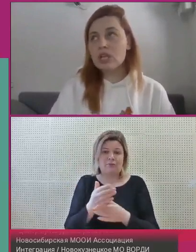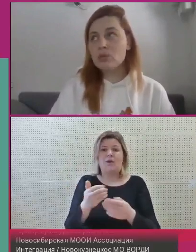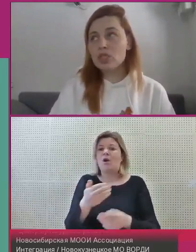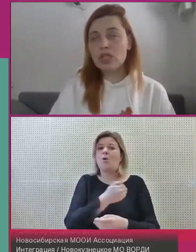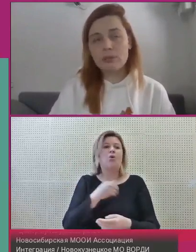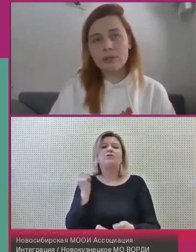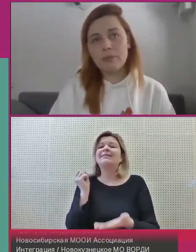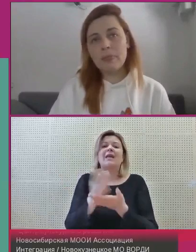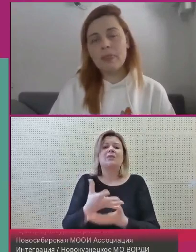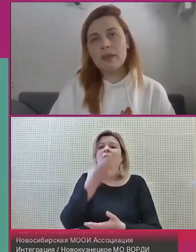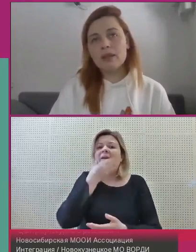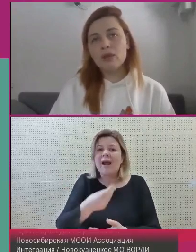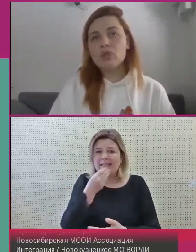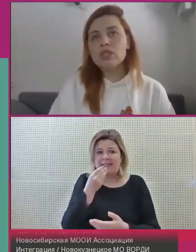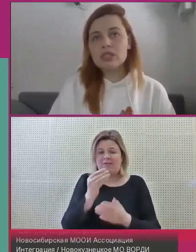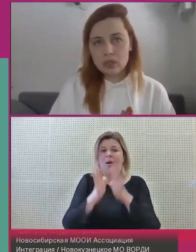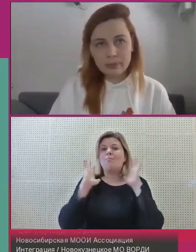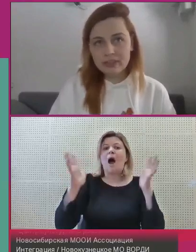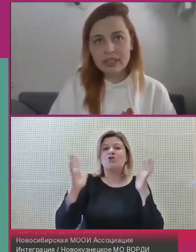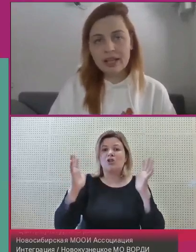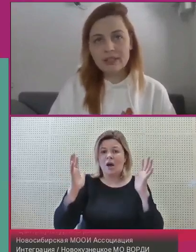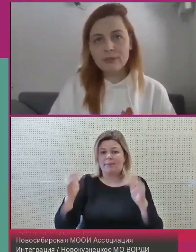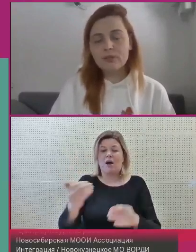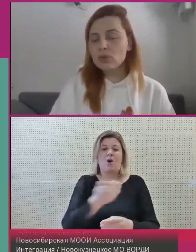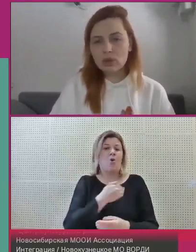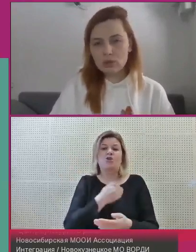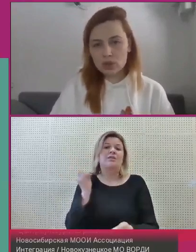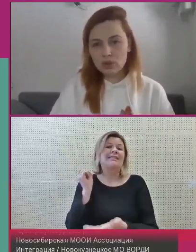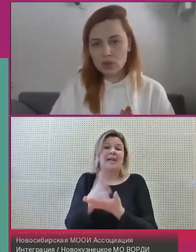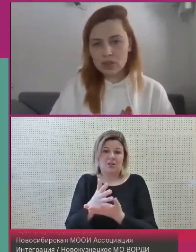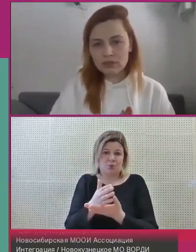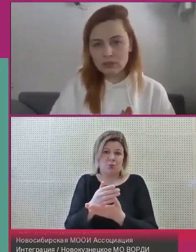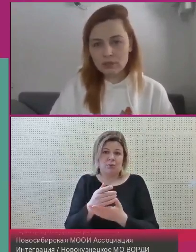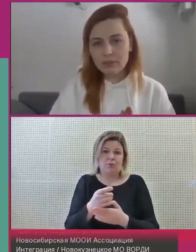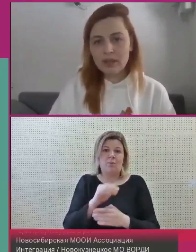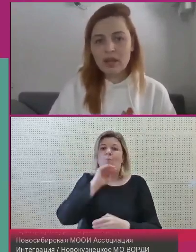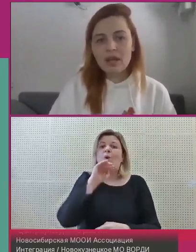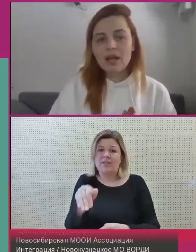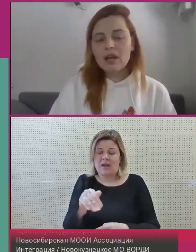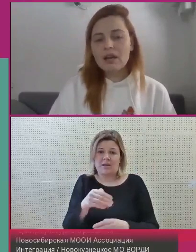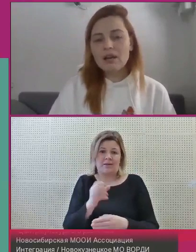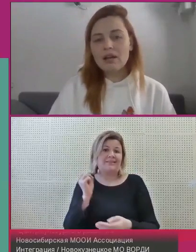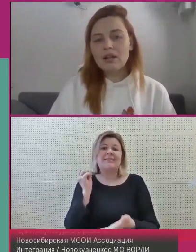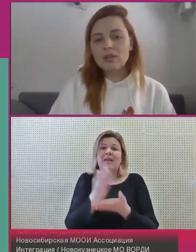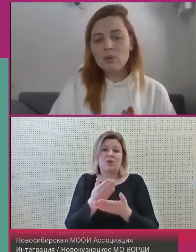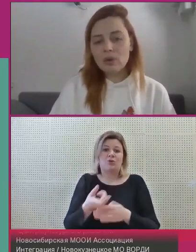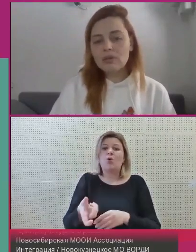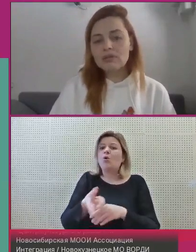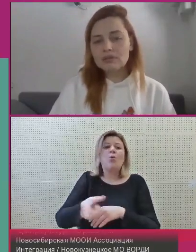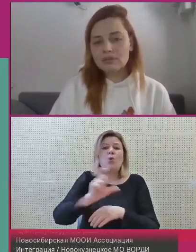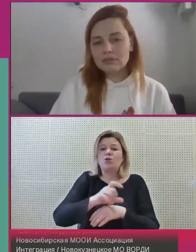хочется сразу масштабно, хочется сразу профессионально. Много очень хочется всего,